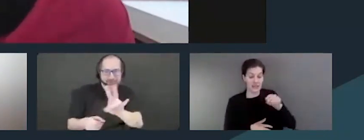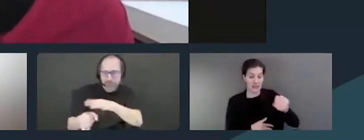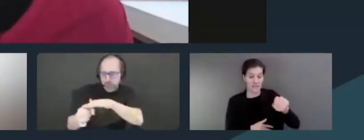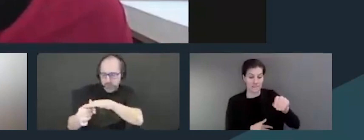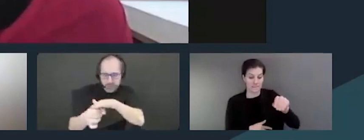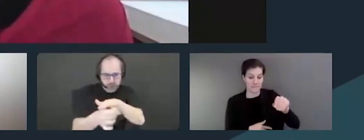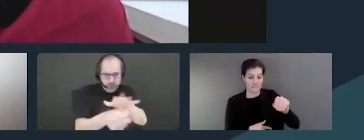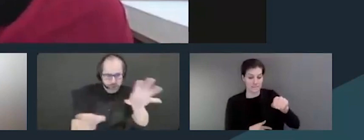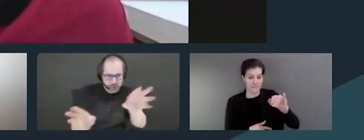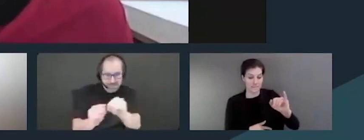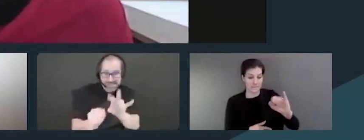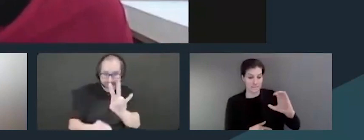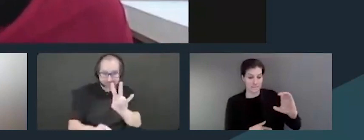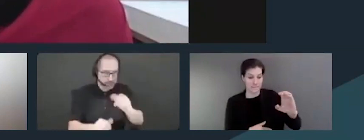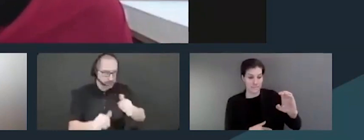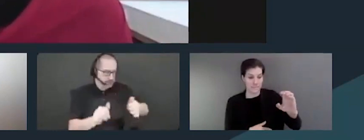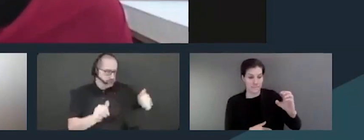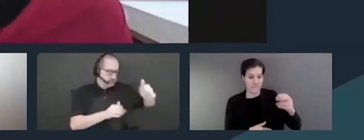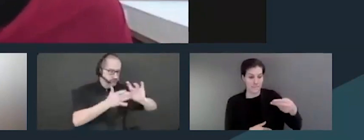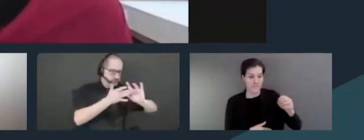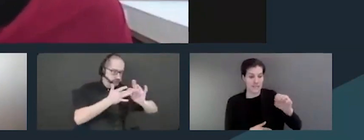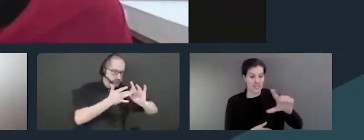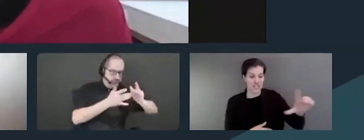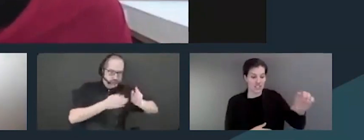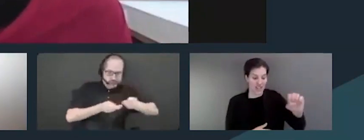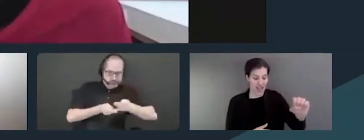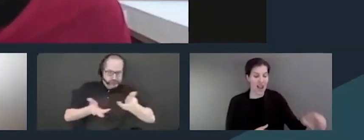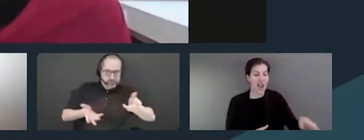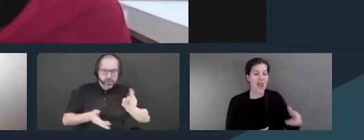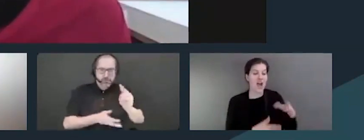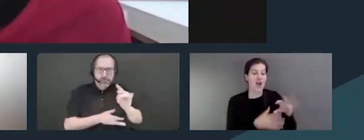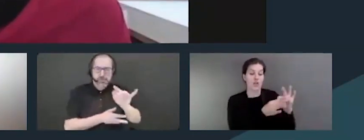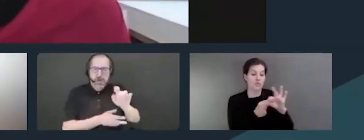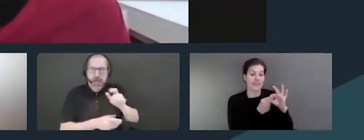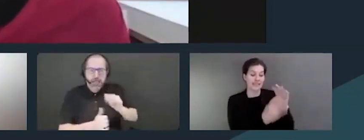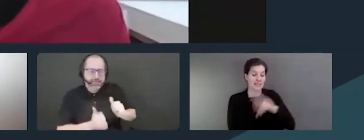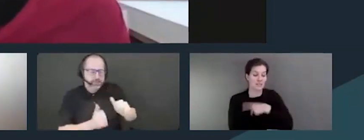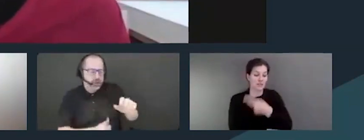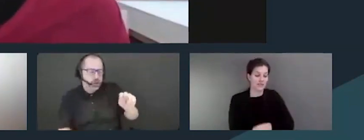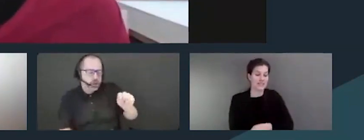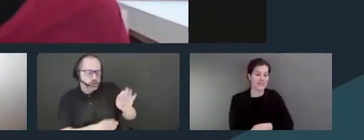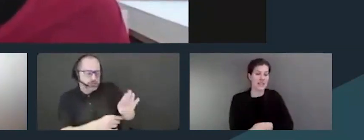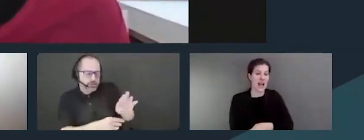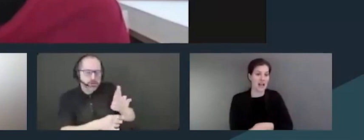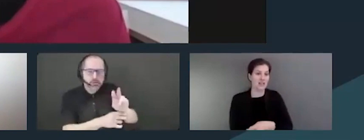province. Michelle vit dans une région rurale du Nouveau-Brunswick et elle travaille dans le secteur de